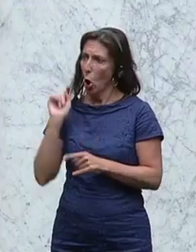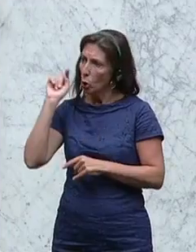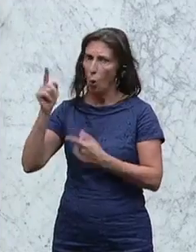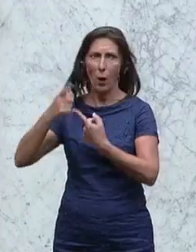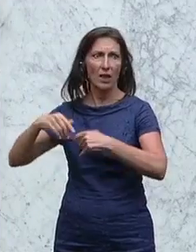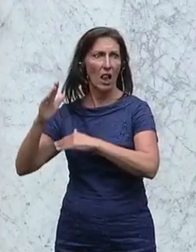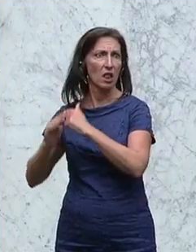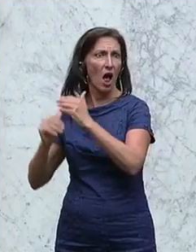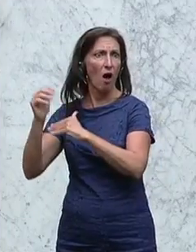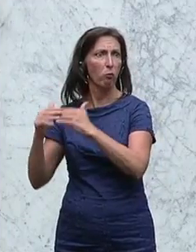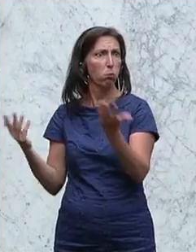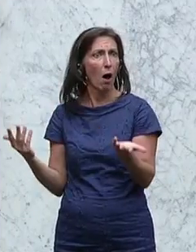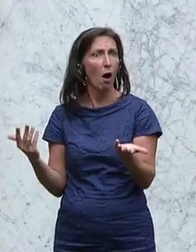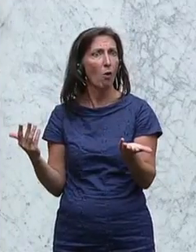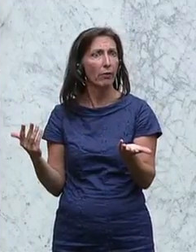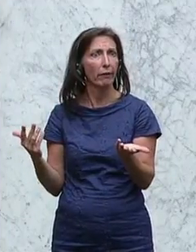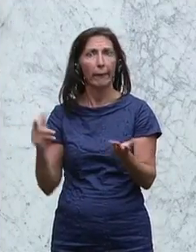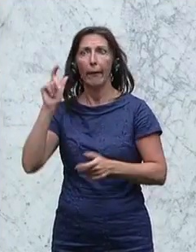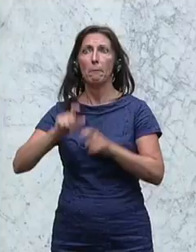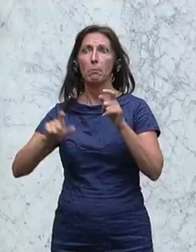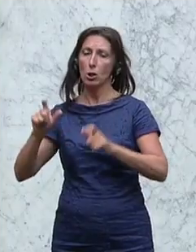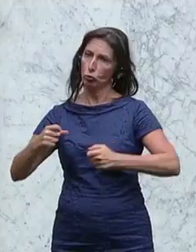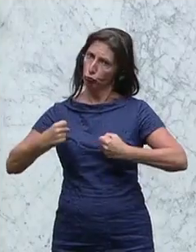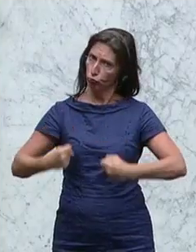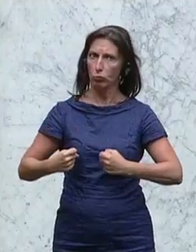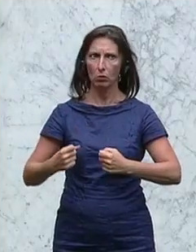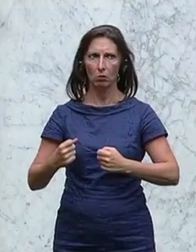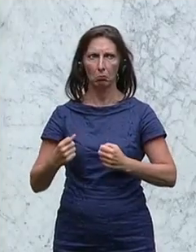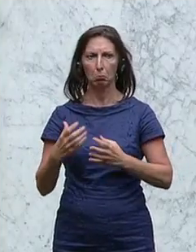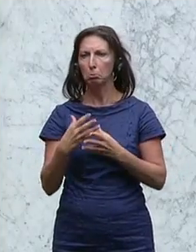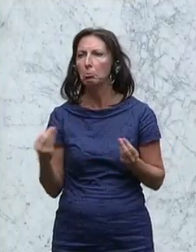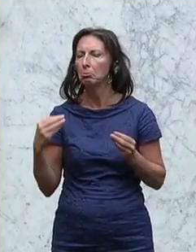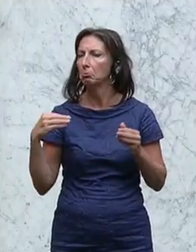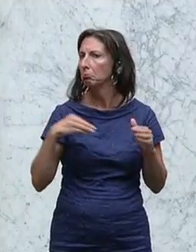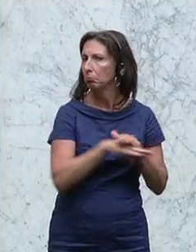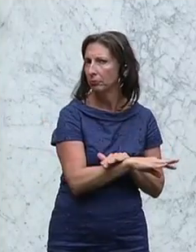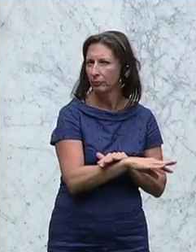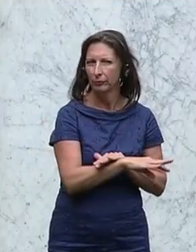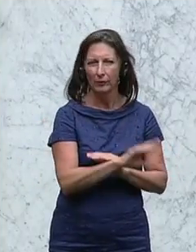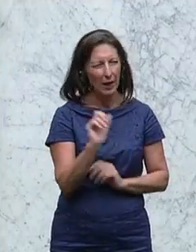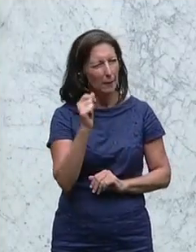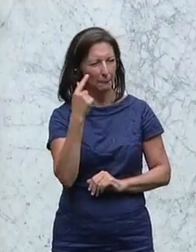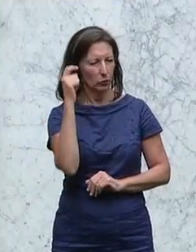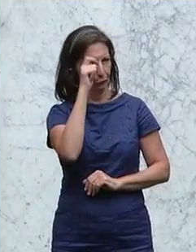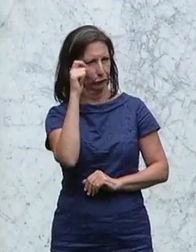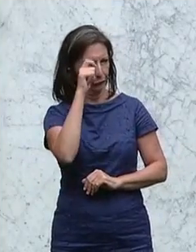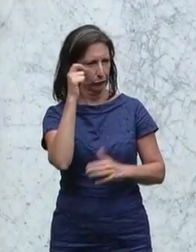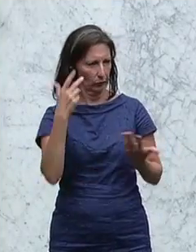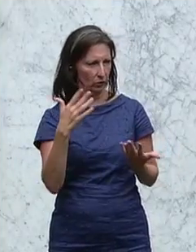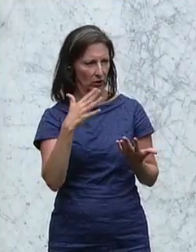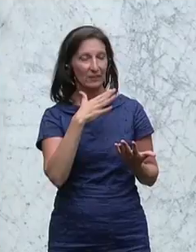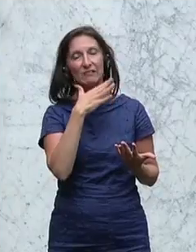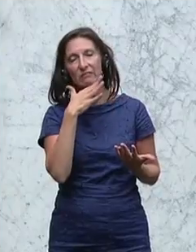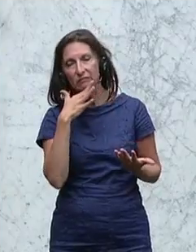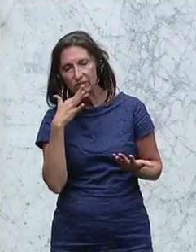ihre tüchtigen, kräftigen Leute fehlen? Besonders absurd finde ich übrigens, dass sich viele, Gott sei Dank nicht